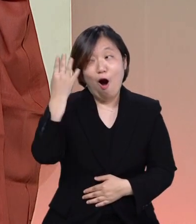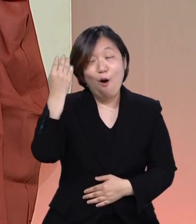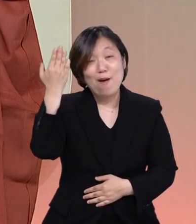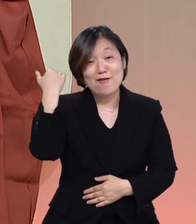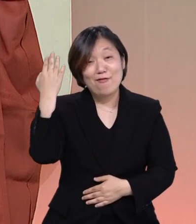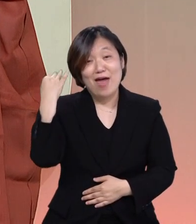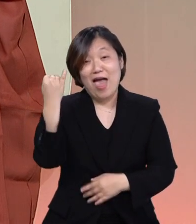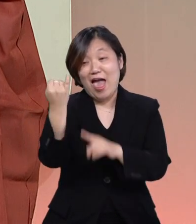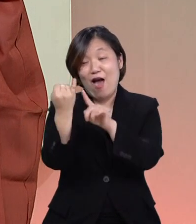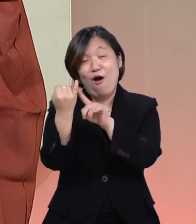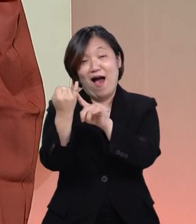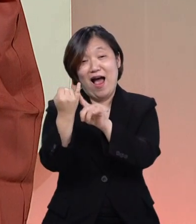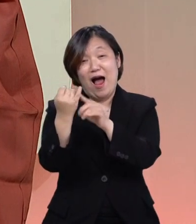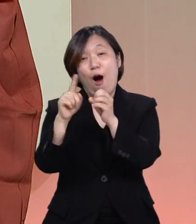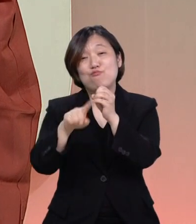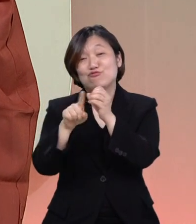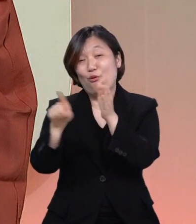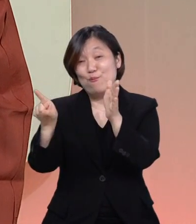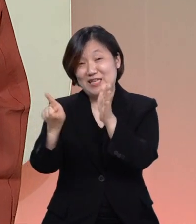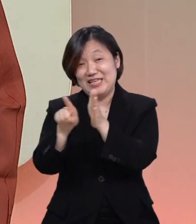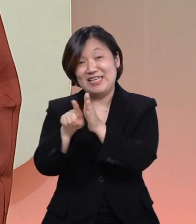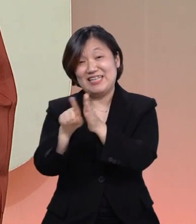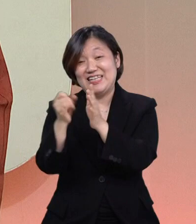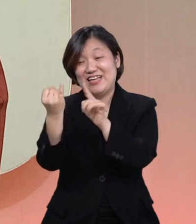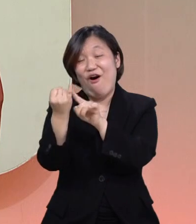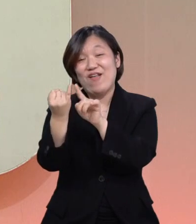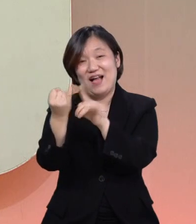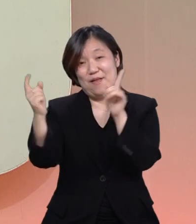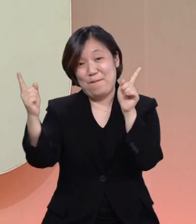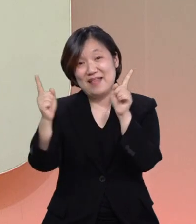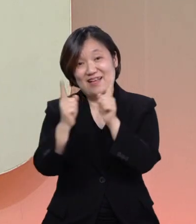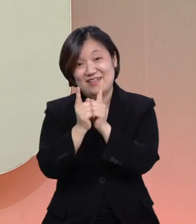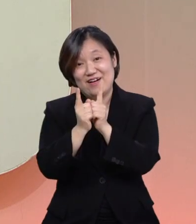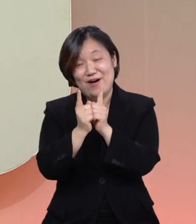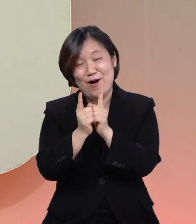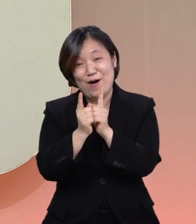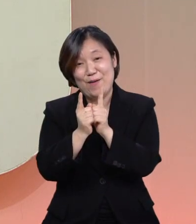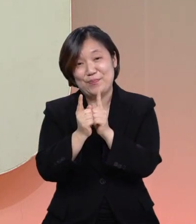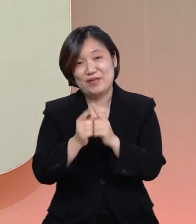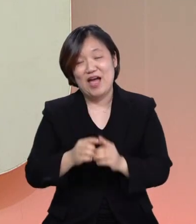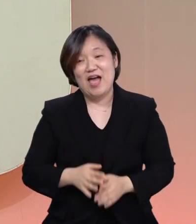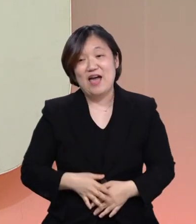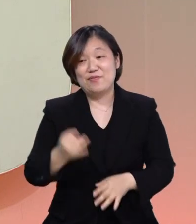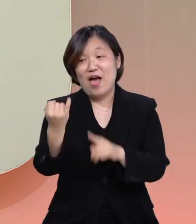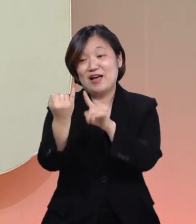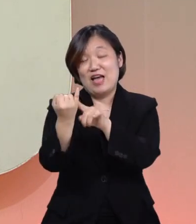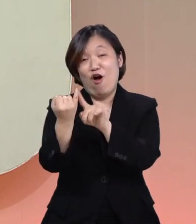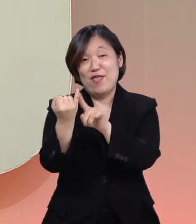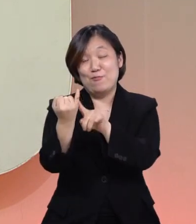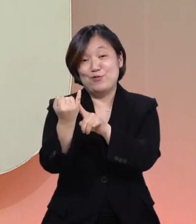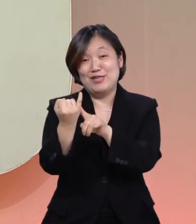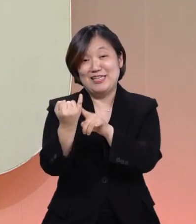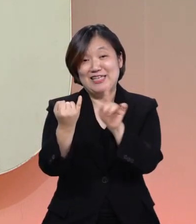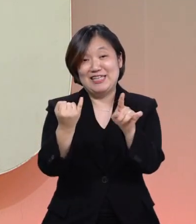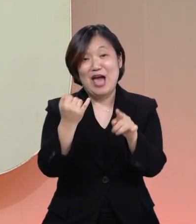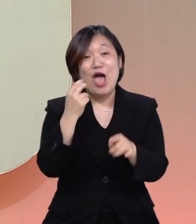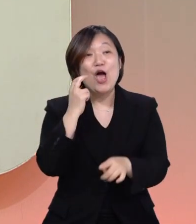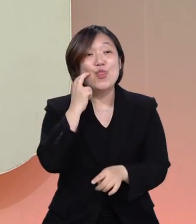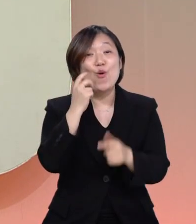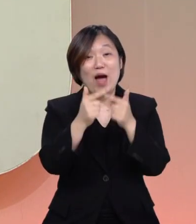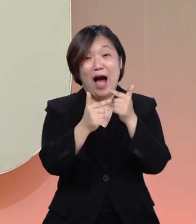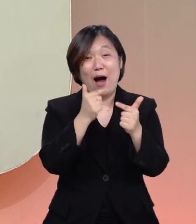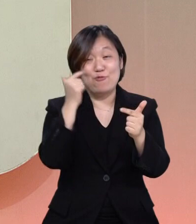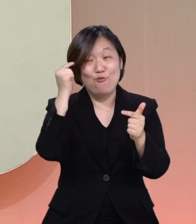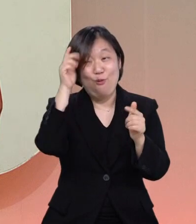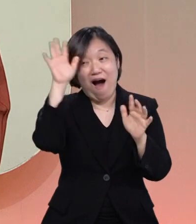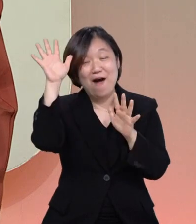어느 여성 불자님을 만났어요이 여성 불자놀 만났는데 이제 그분의 소나무의 광팬이시래요